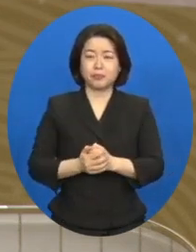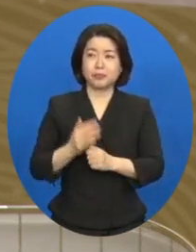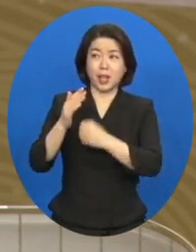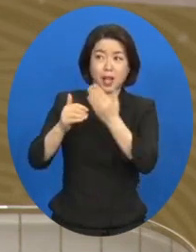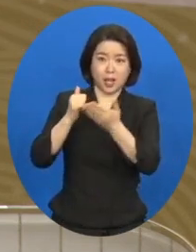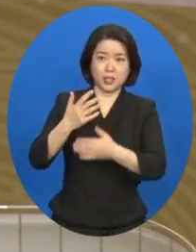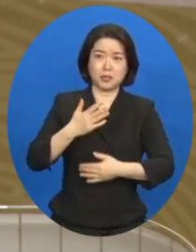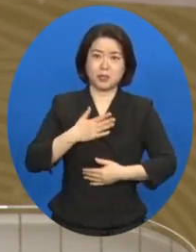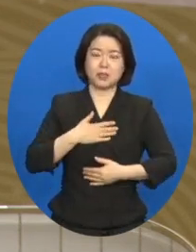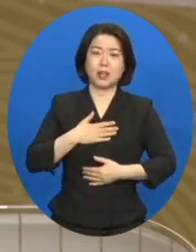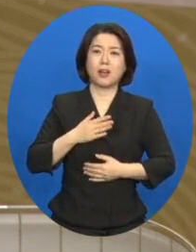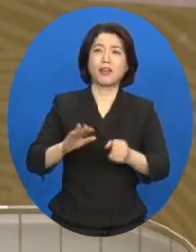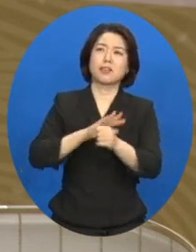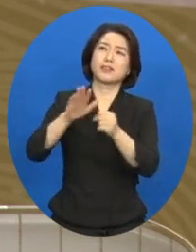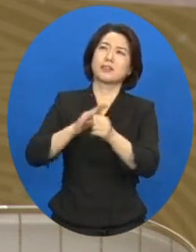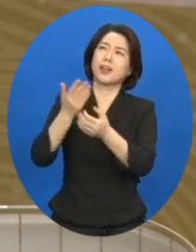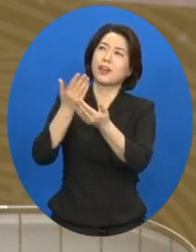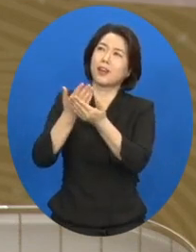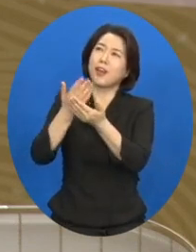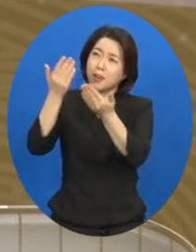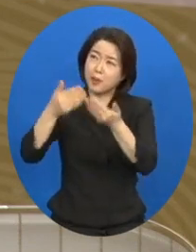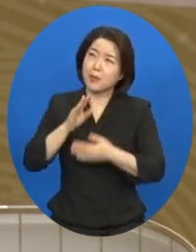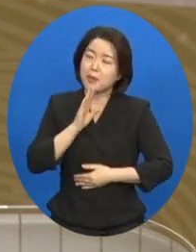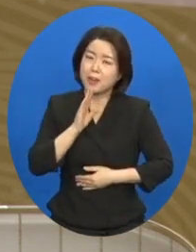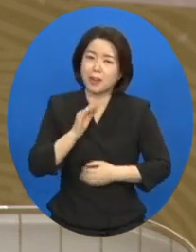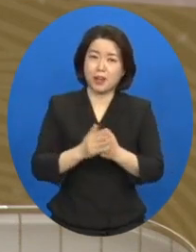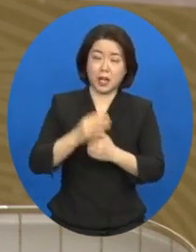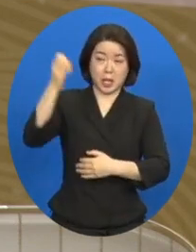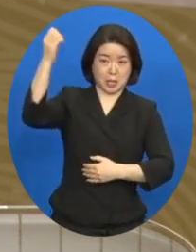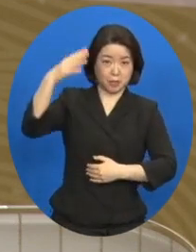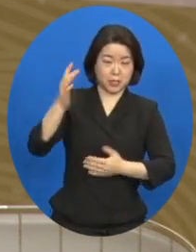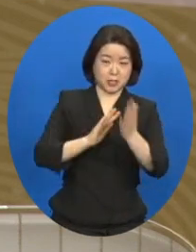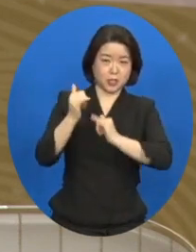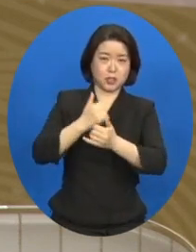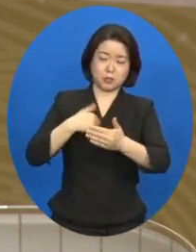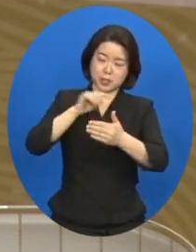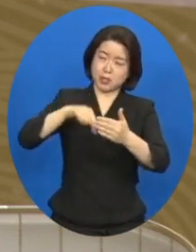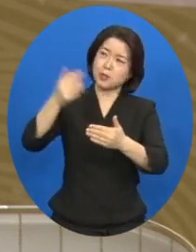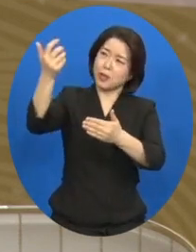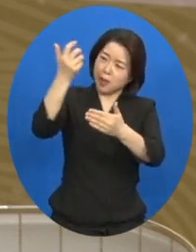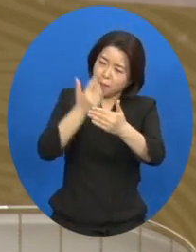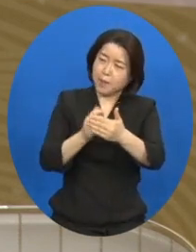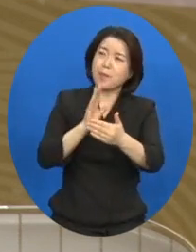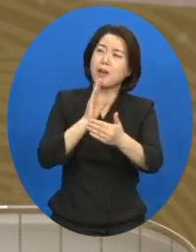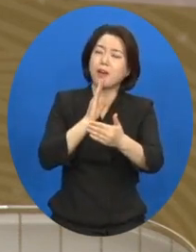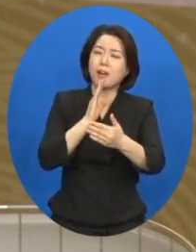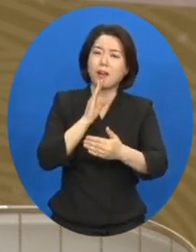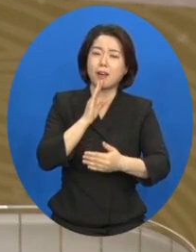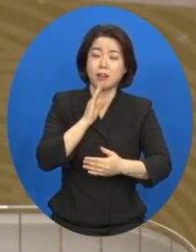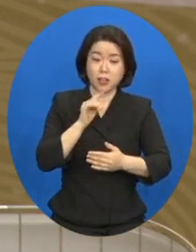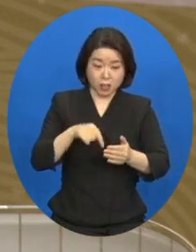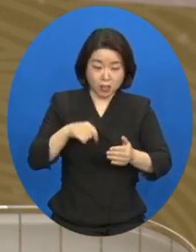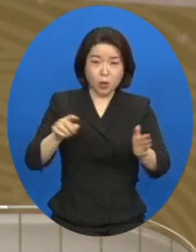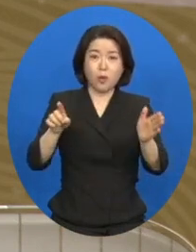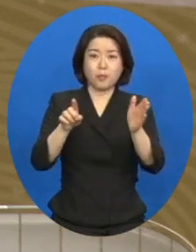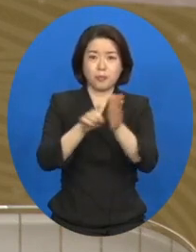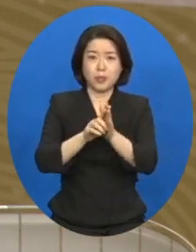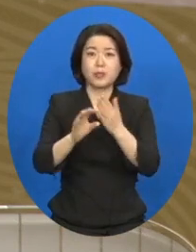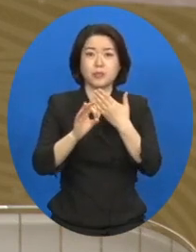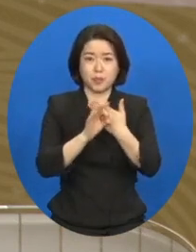하나님은 나 사랑하시죠. 빛이신 예수님이 내 안에 거하시죠. 이 사실이 진짜 믿어지게